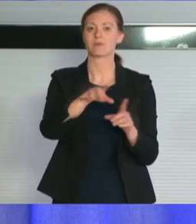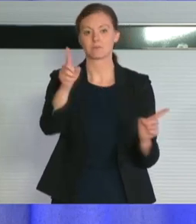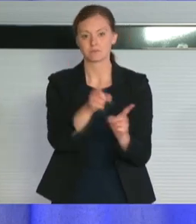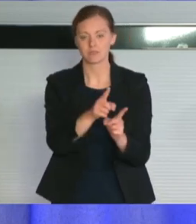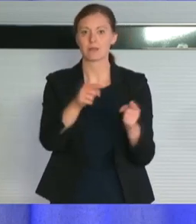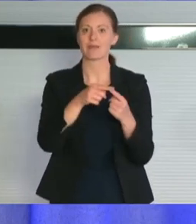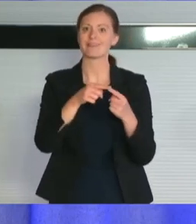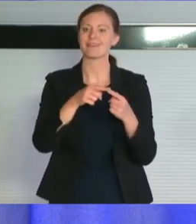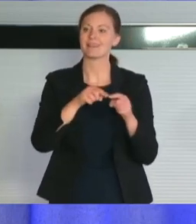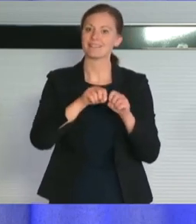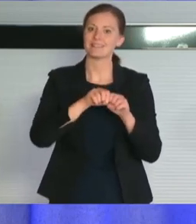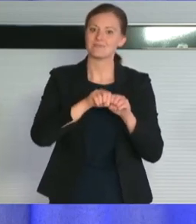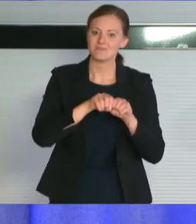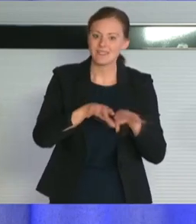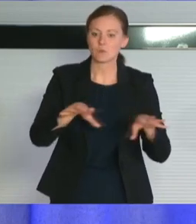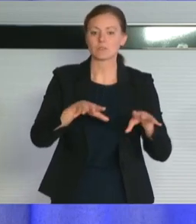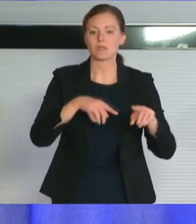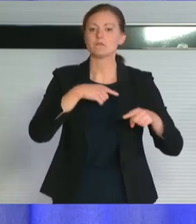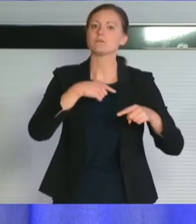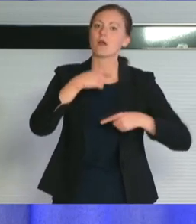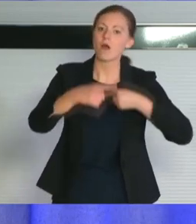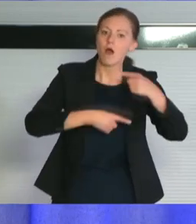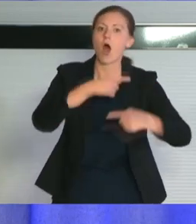viruset gradvis bli slått ned.